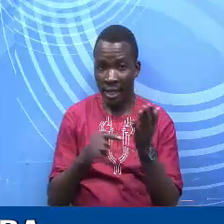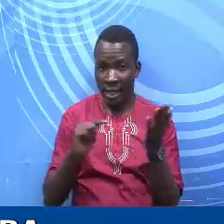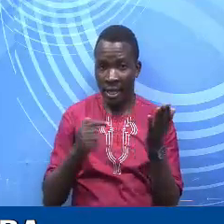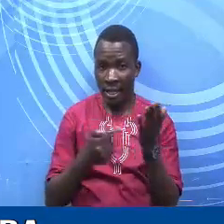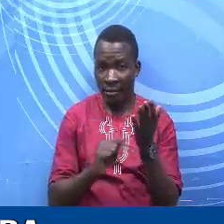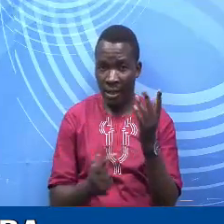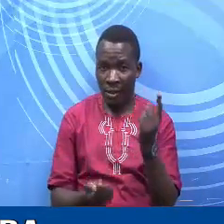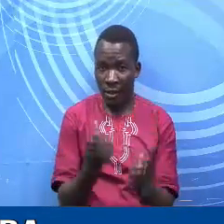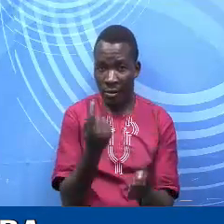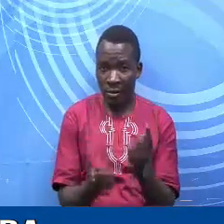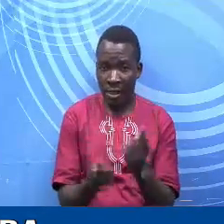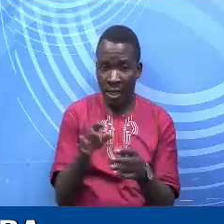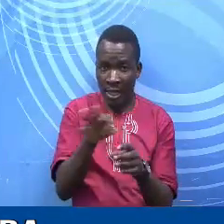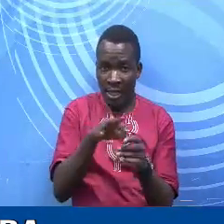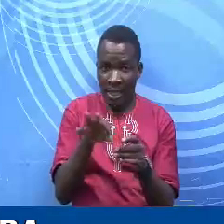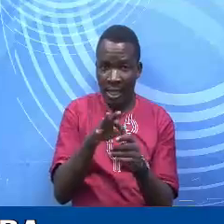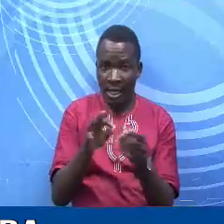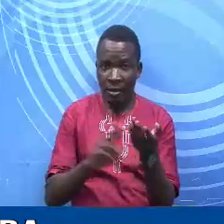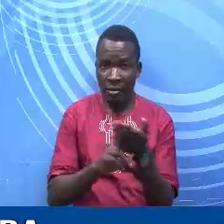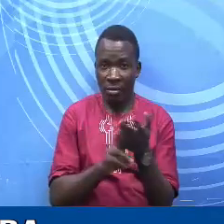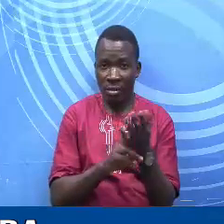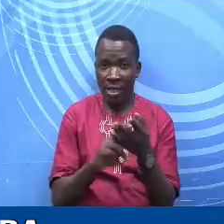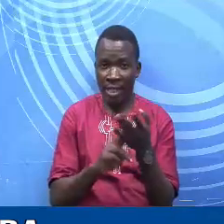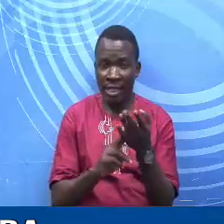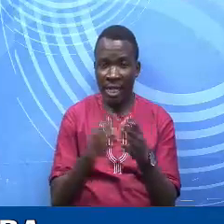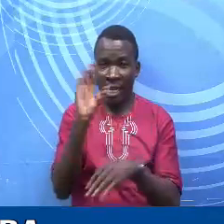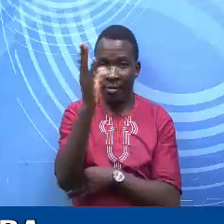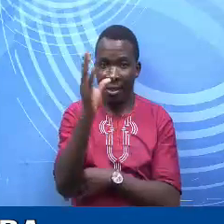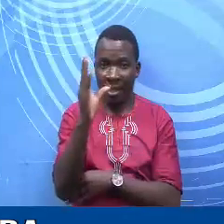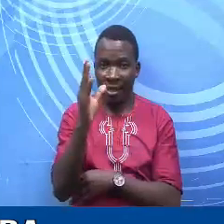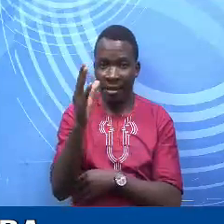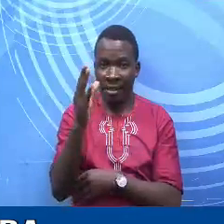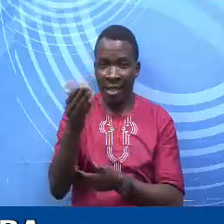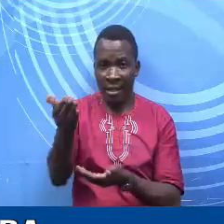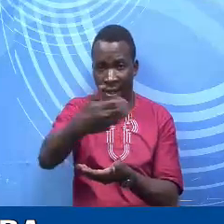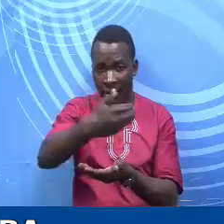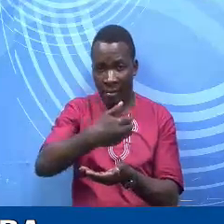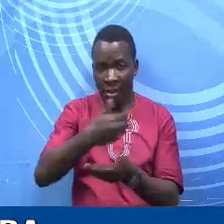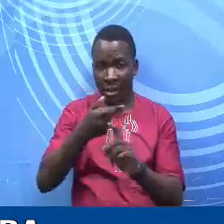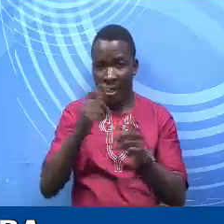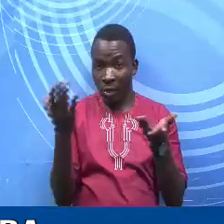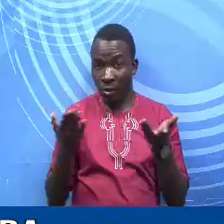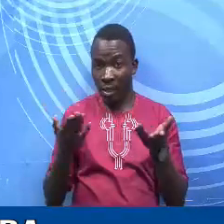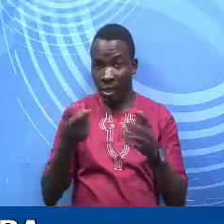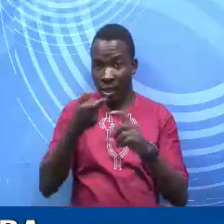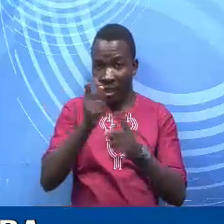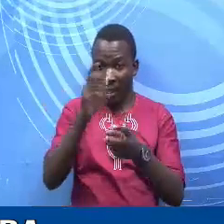inkwi izo nkwi zizava muri amashyamba abantu